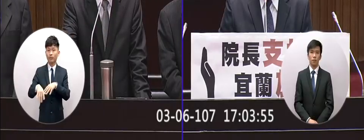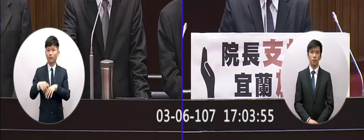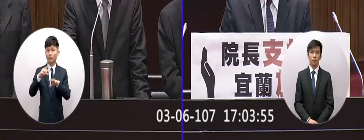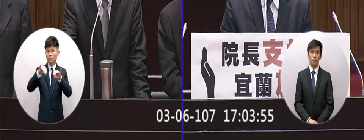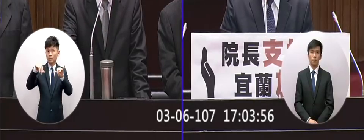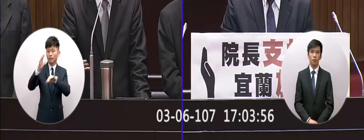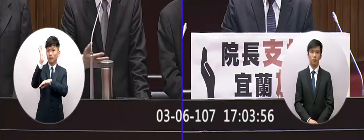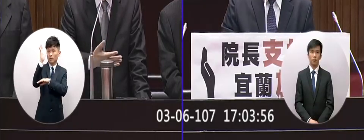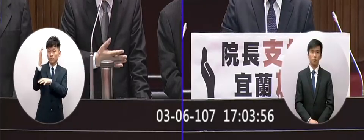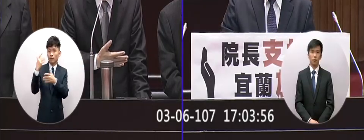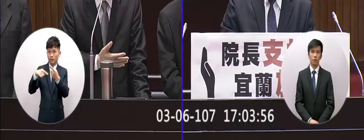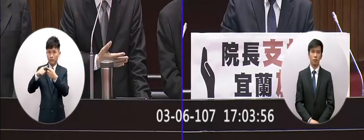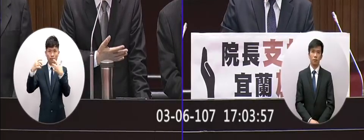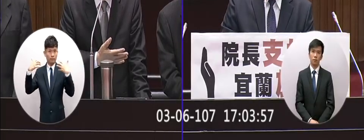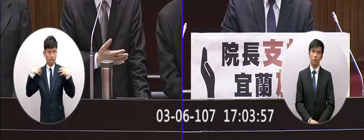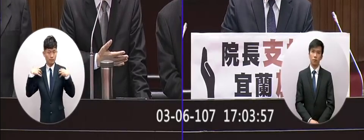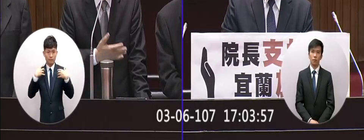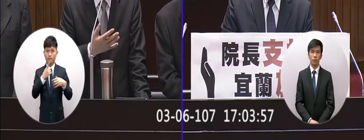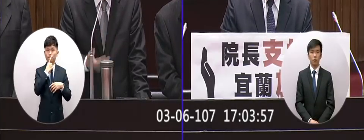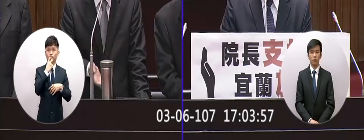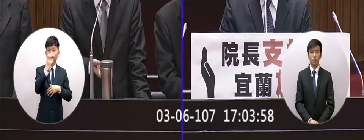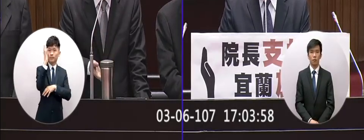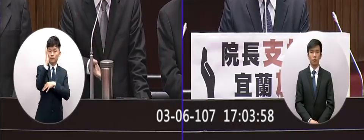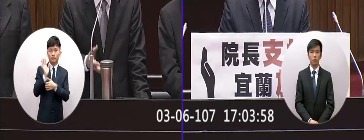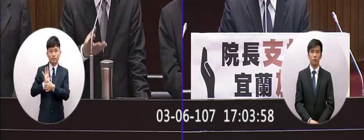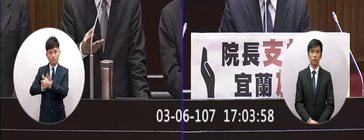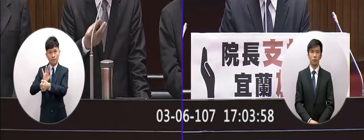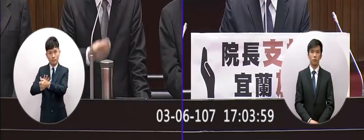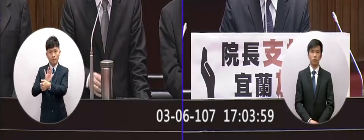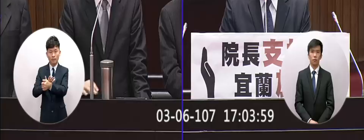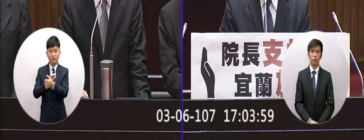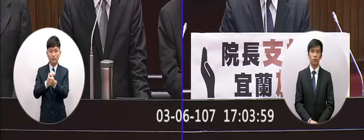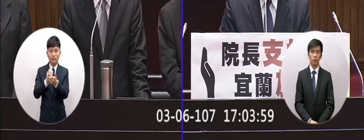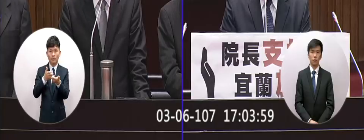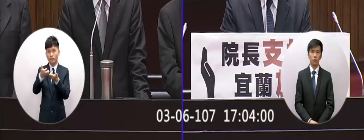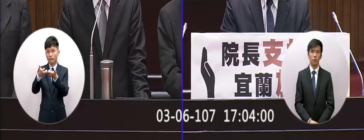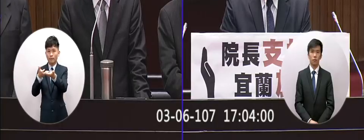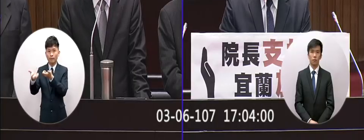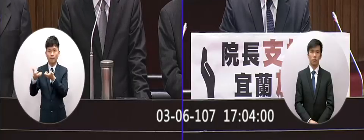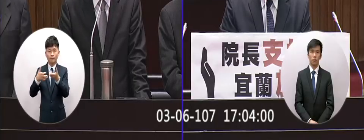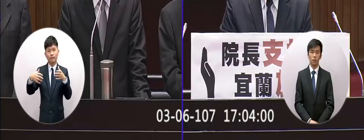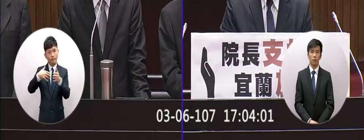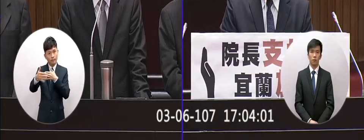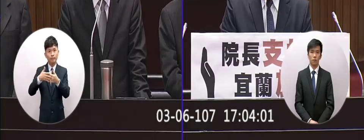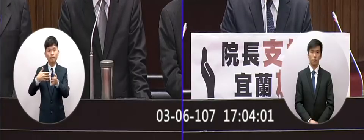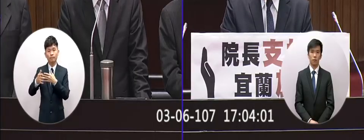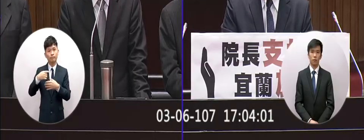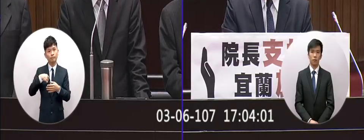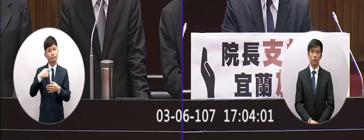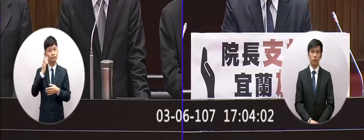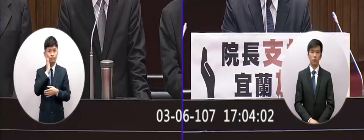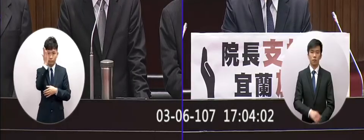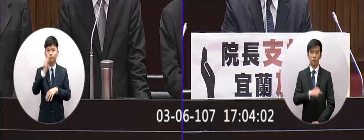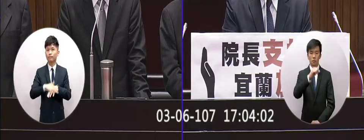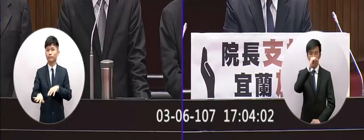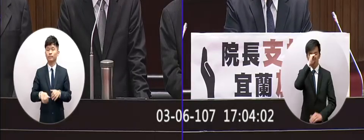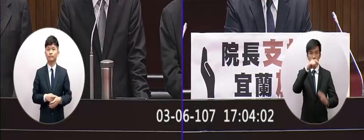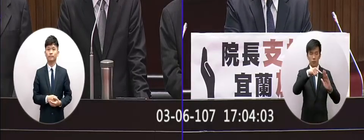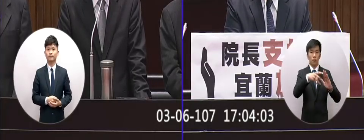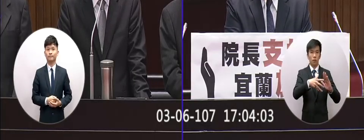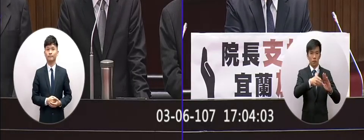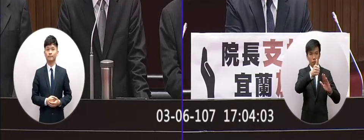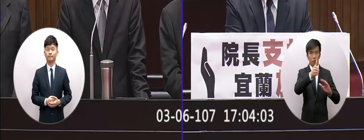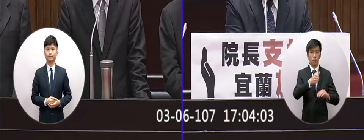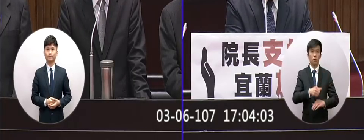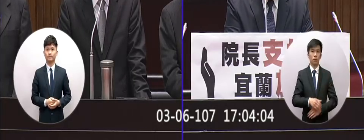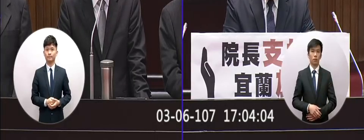方政府应办事项，有一些是中央应协助事项，大家共同合作我想会比较顺利。 好，那个院长我想我